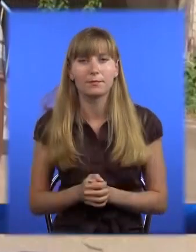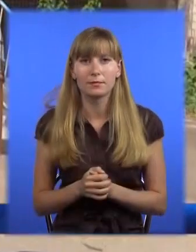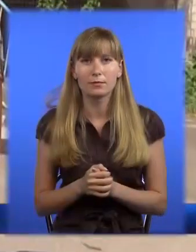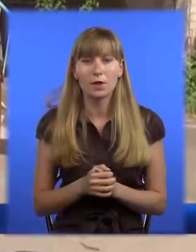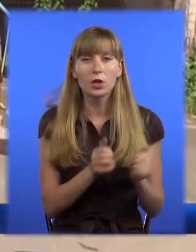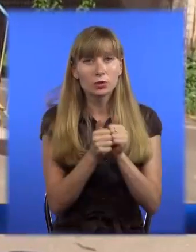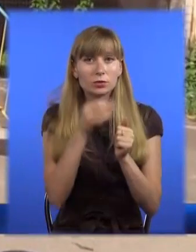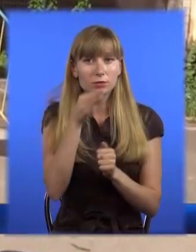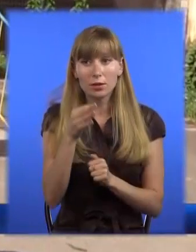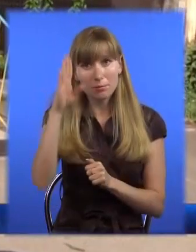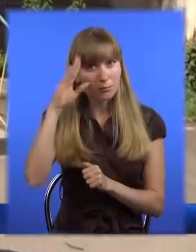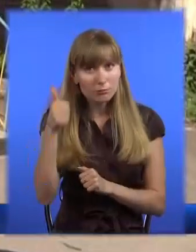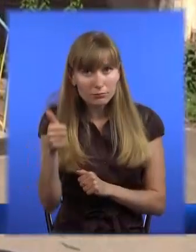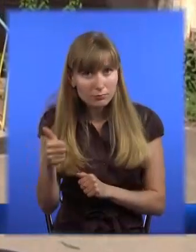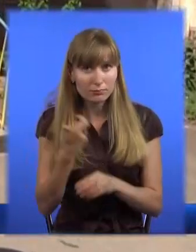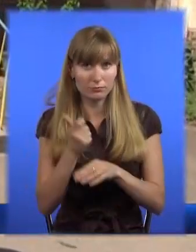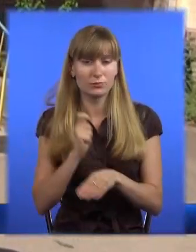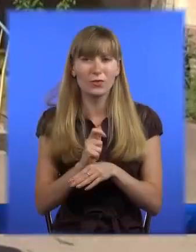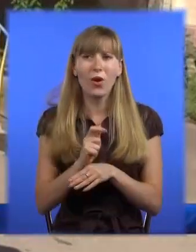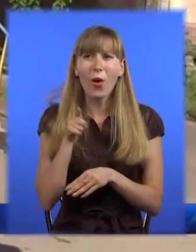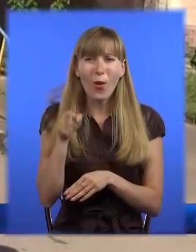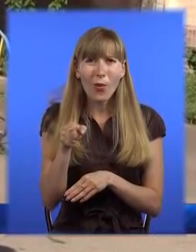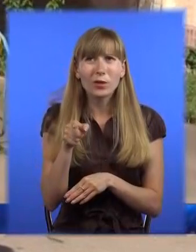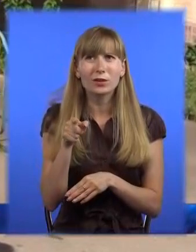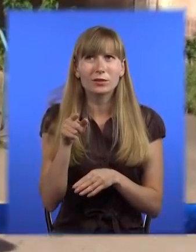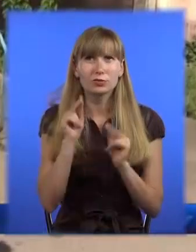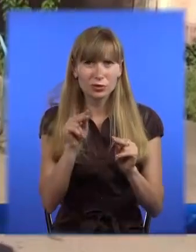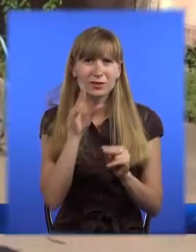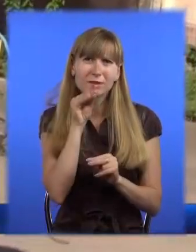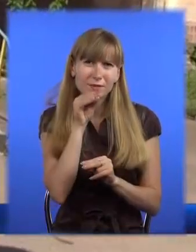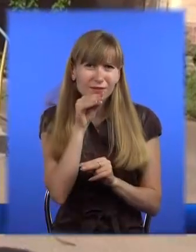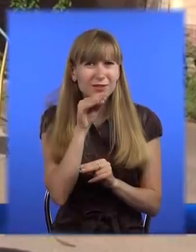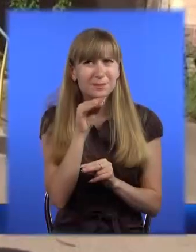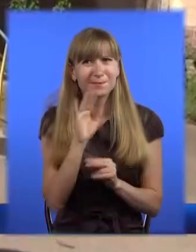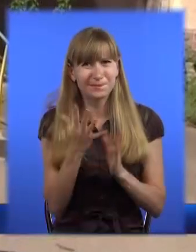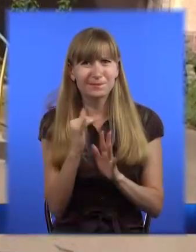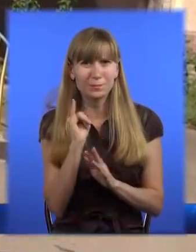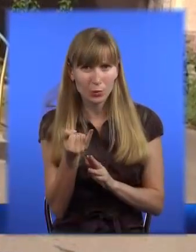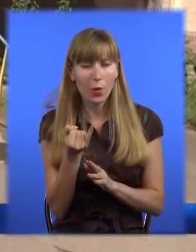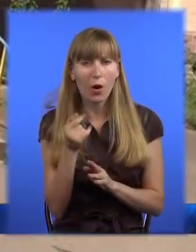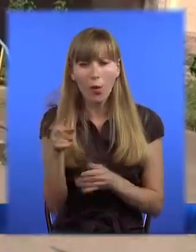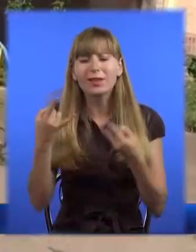позитивно. Хороша мальчишка. У нього, правда, дефект речі немножечко там, ну, він родився